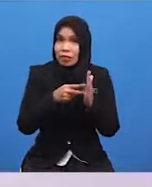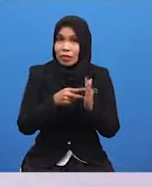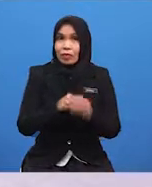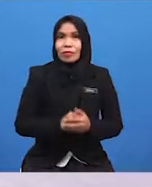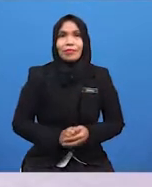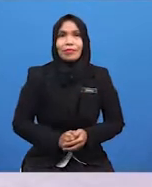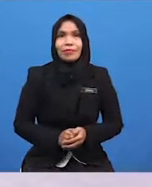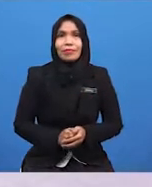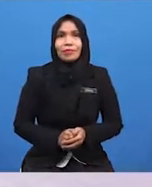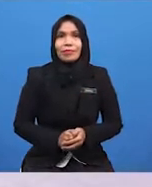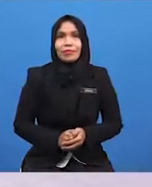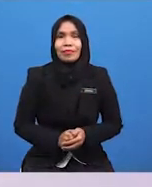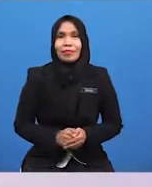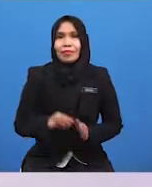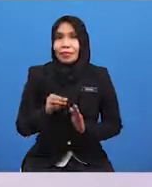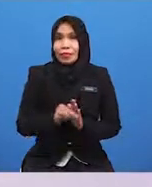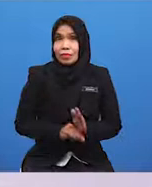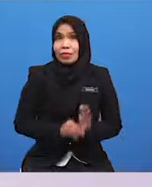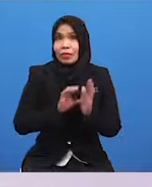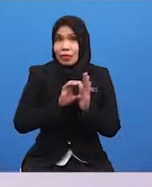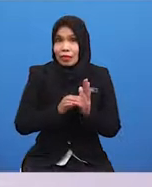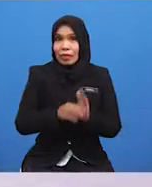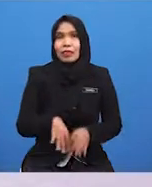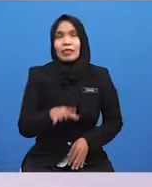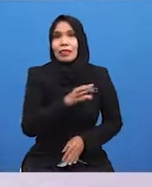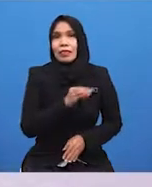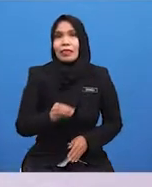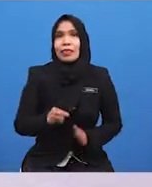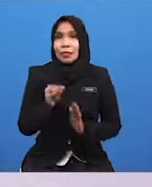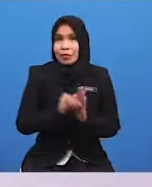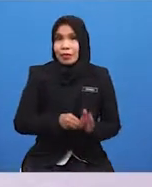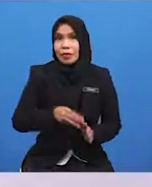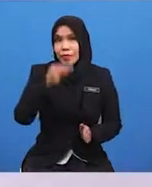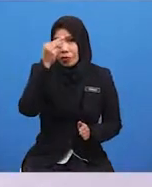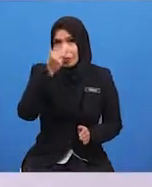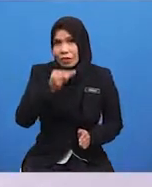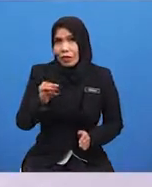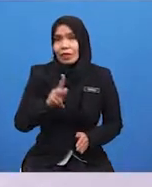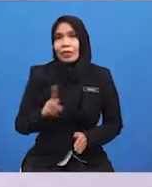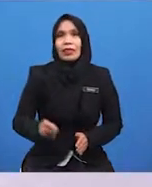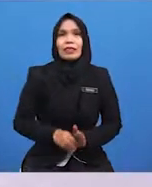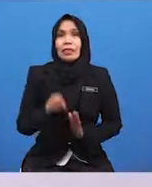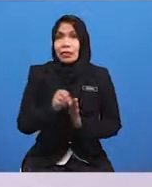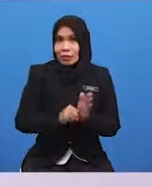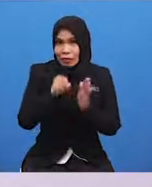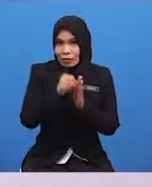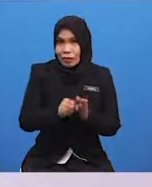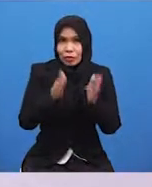menghargai dan memuliakan seseorang serta